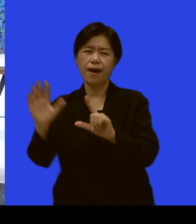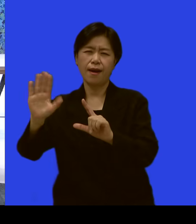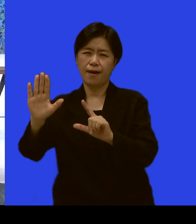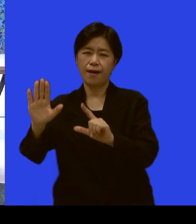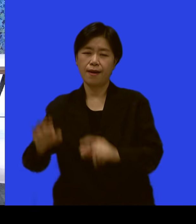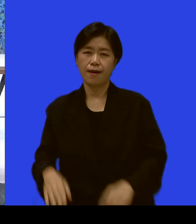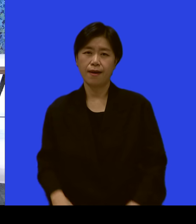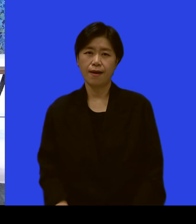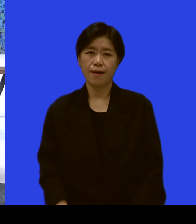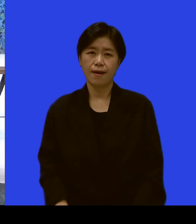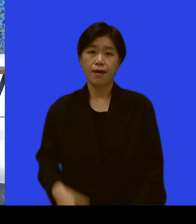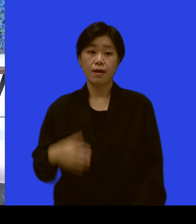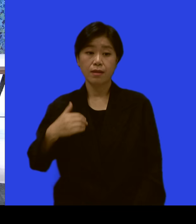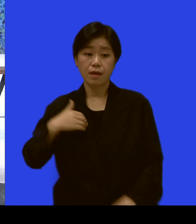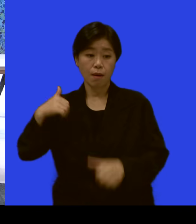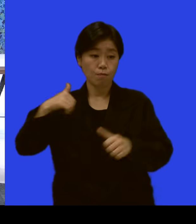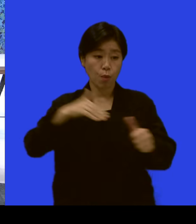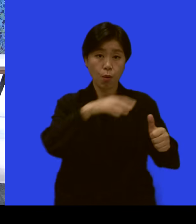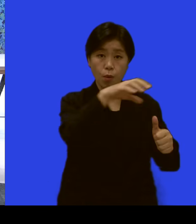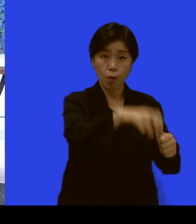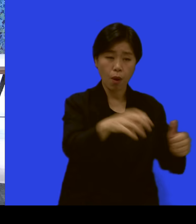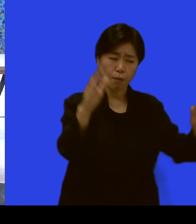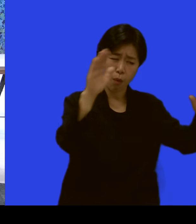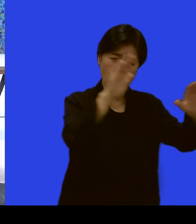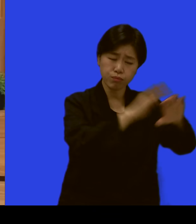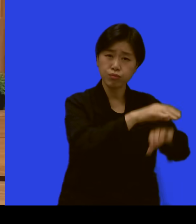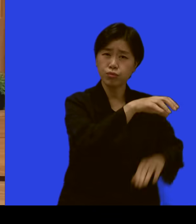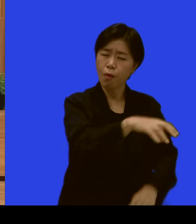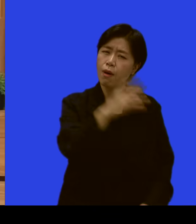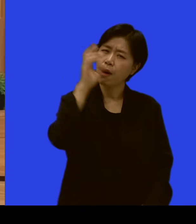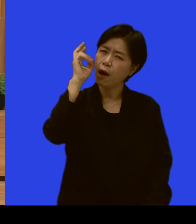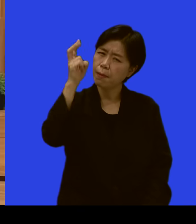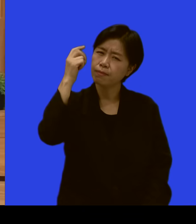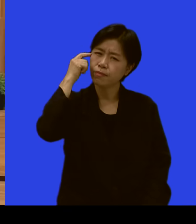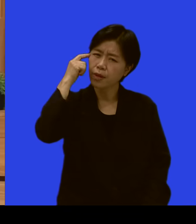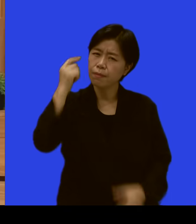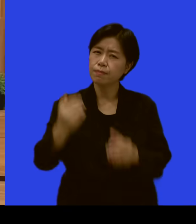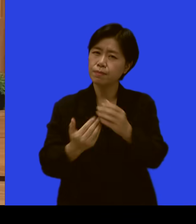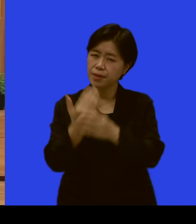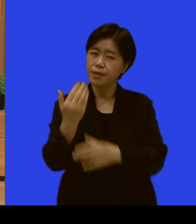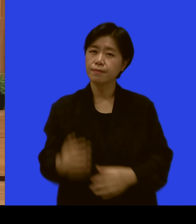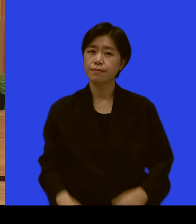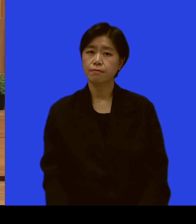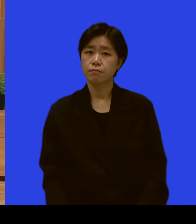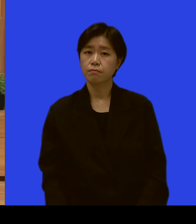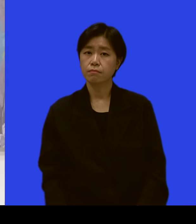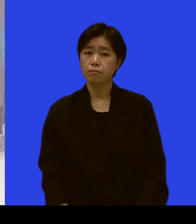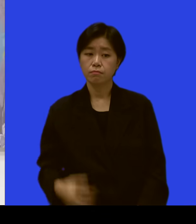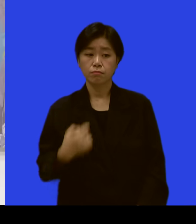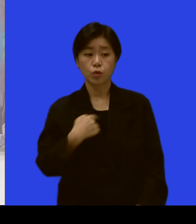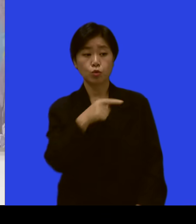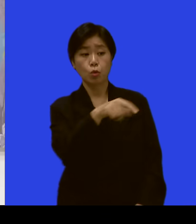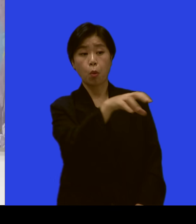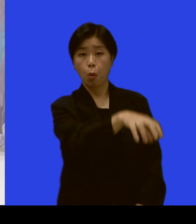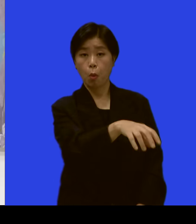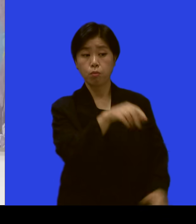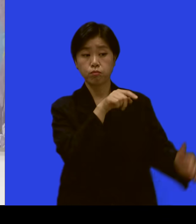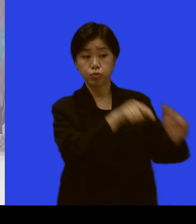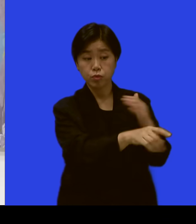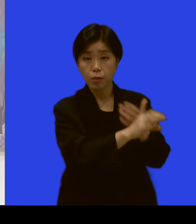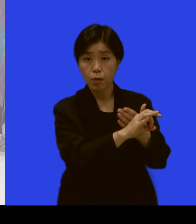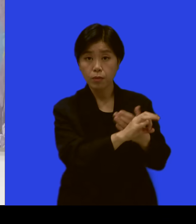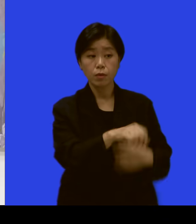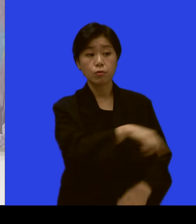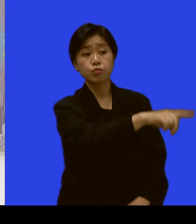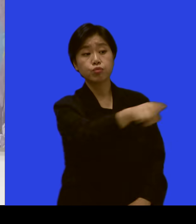곳으로 가라고 그게 하나님 계획이신가? 라는 생각이 들었던 거예요. 예. 내가 거기 가면 나는 거기에